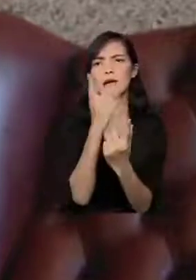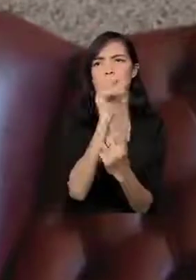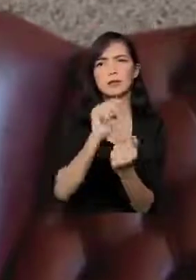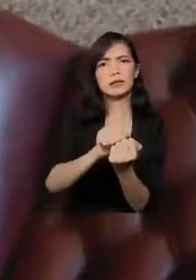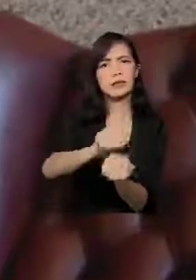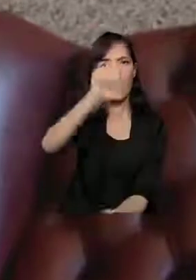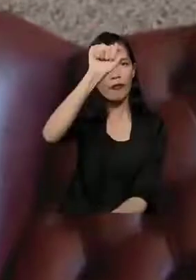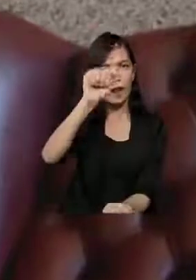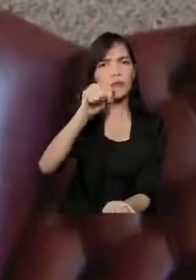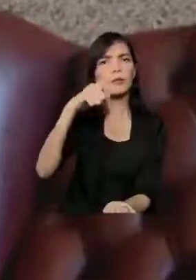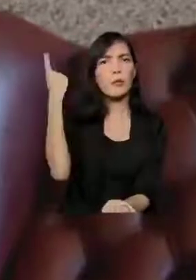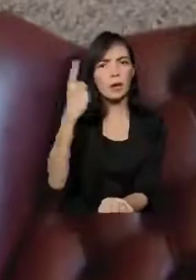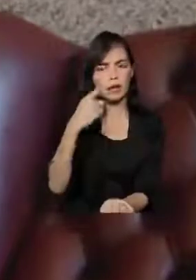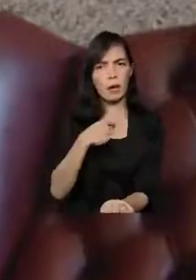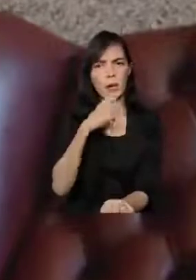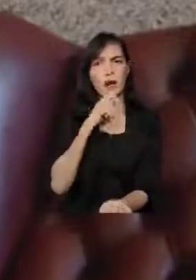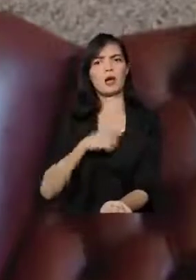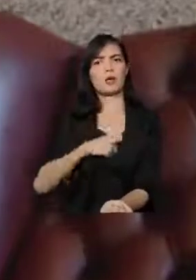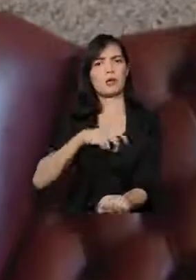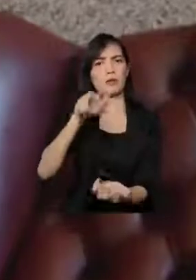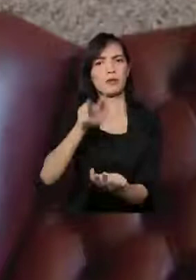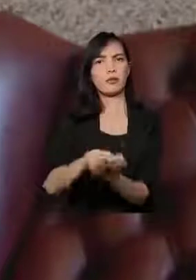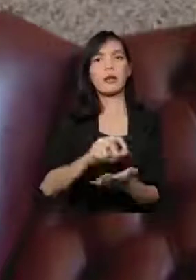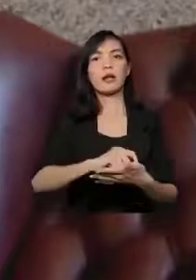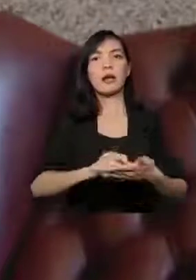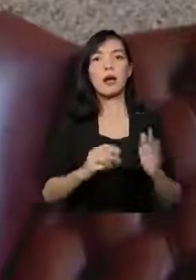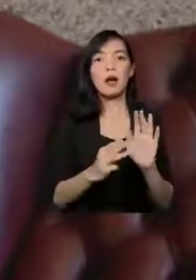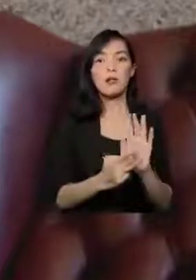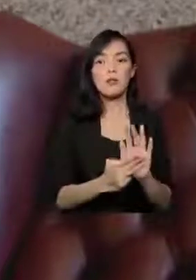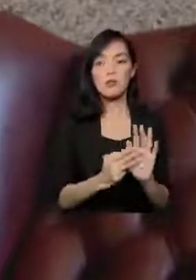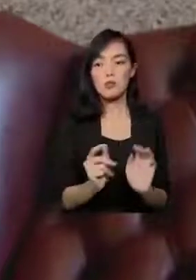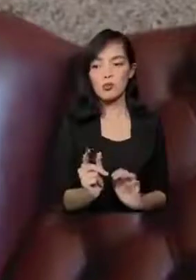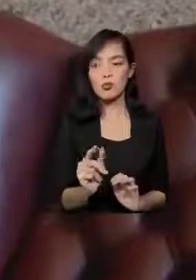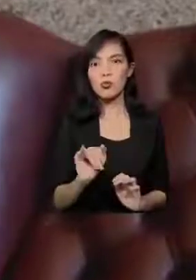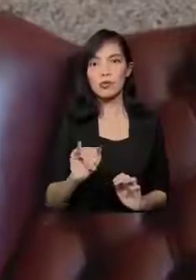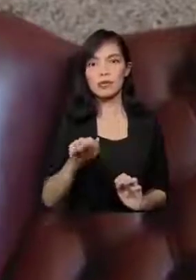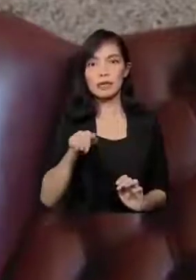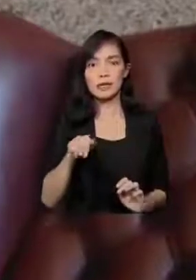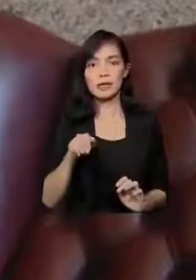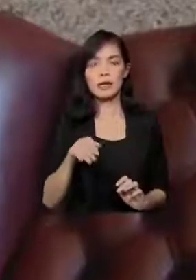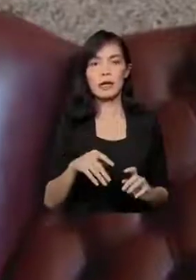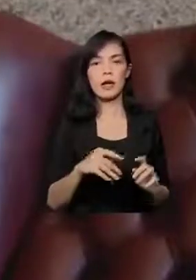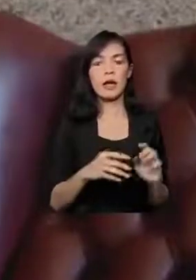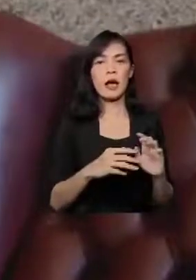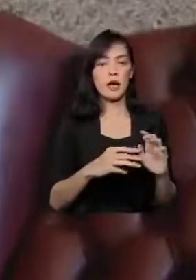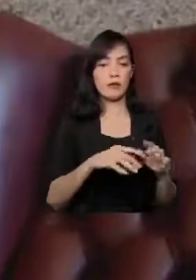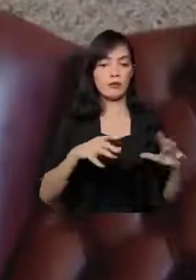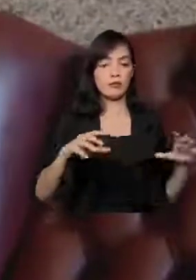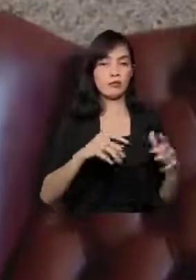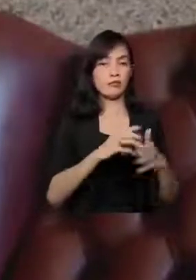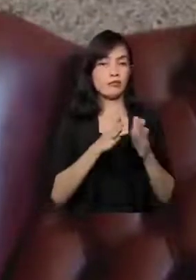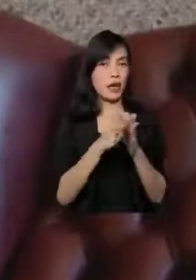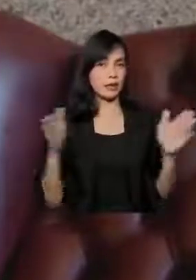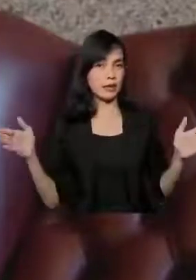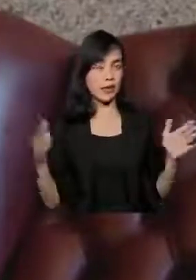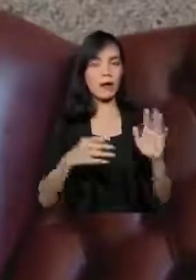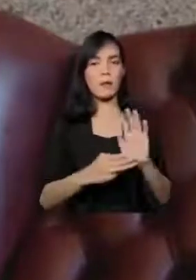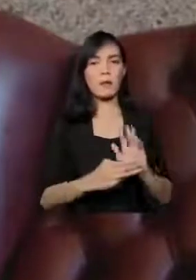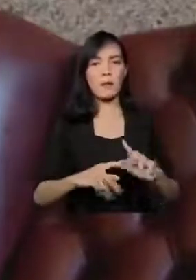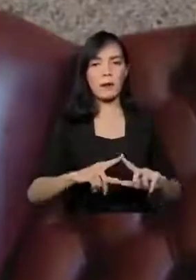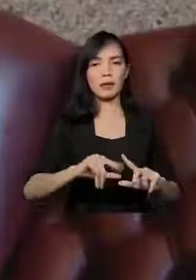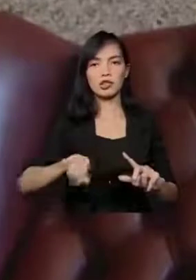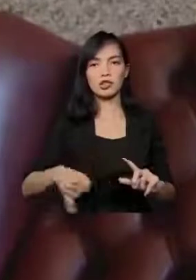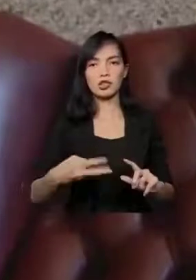sertifikat oleh pemerintah setempat namanya muiz TR Majlis ugama Islam Singapura nah